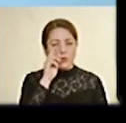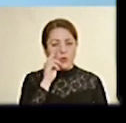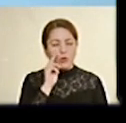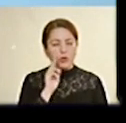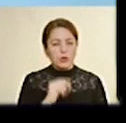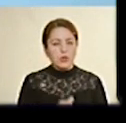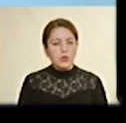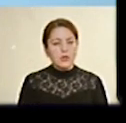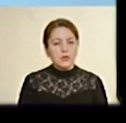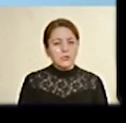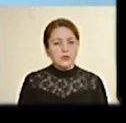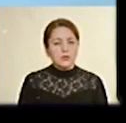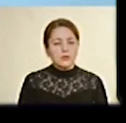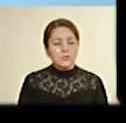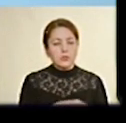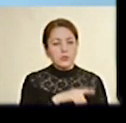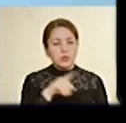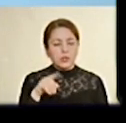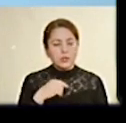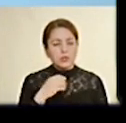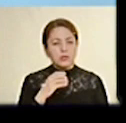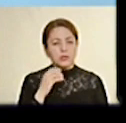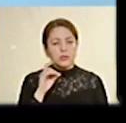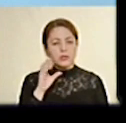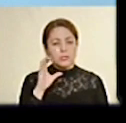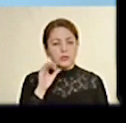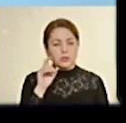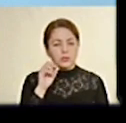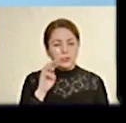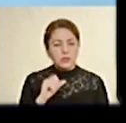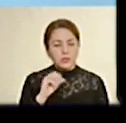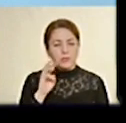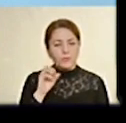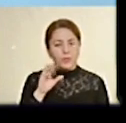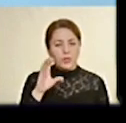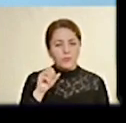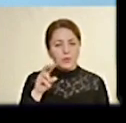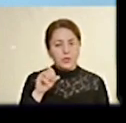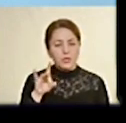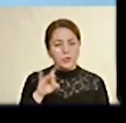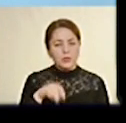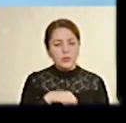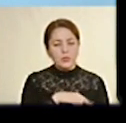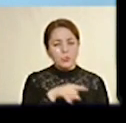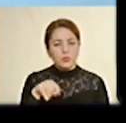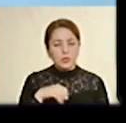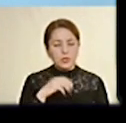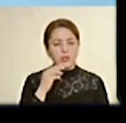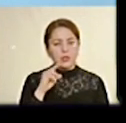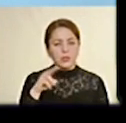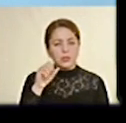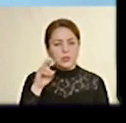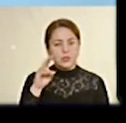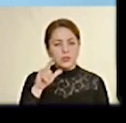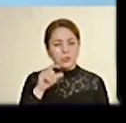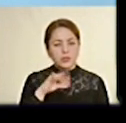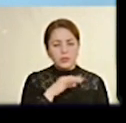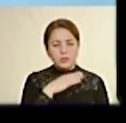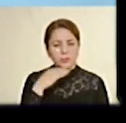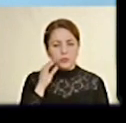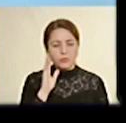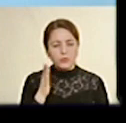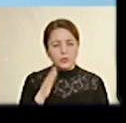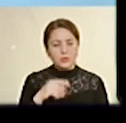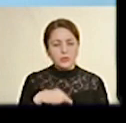va nok bular soxta mevalardir. Ya'ni ularning danagi bir nechta bo'lishi bilan ham